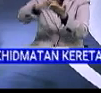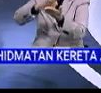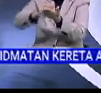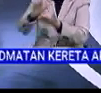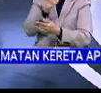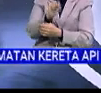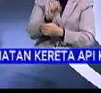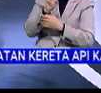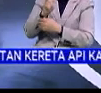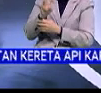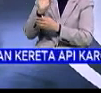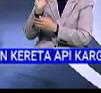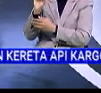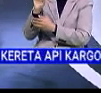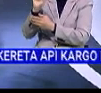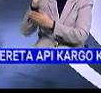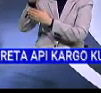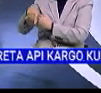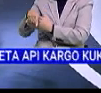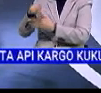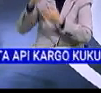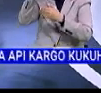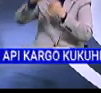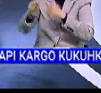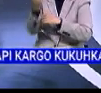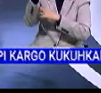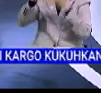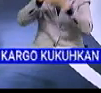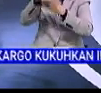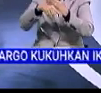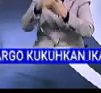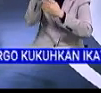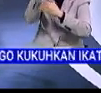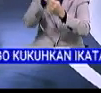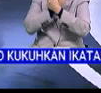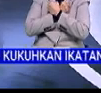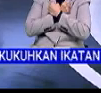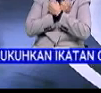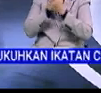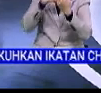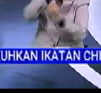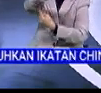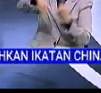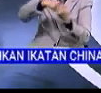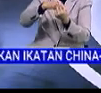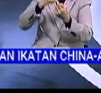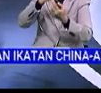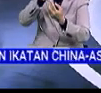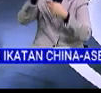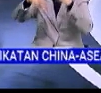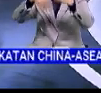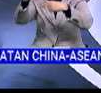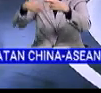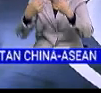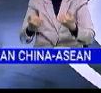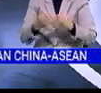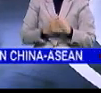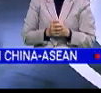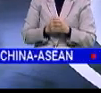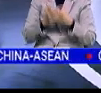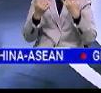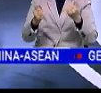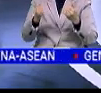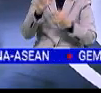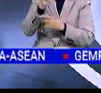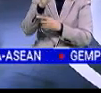SWCOP julung kalinya mengadakan program Mendaya Komuniti Cinta Alam Sekitar. Program anjuran bersama Pejabat Dun Sementa dan